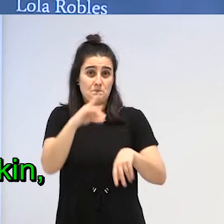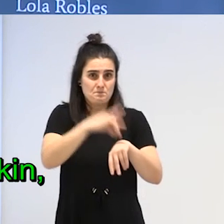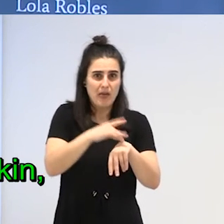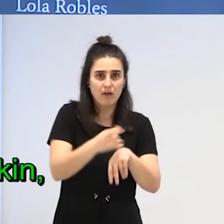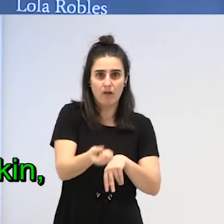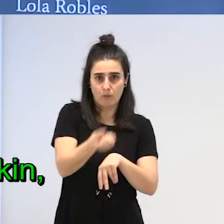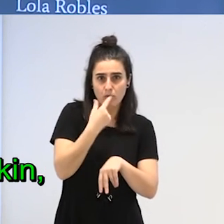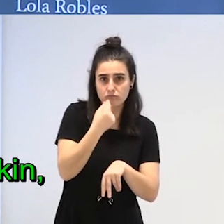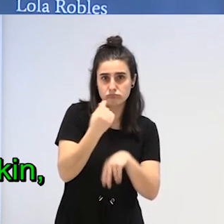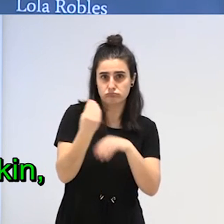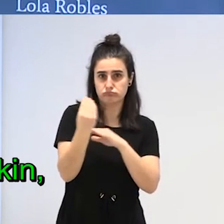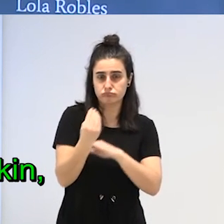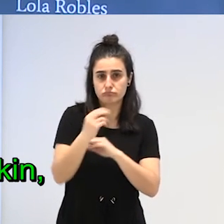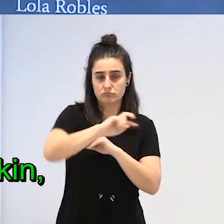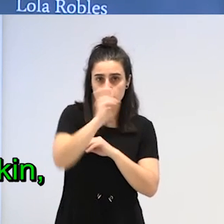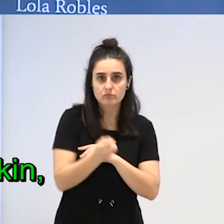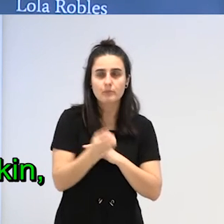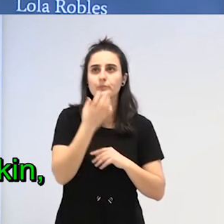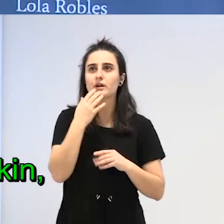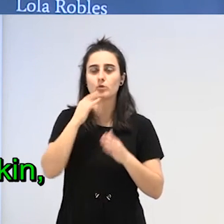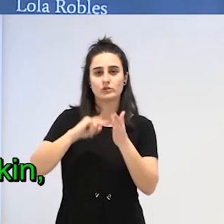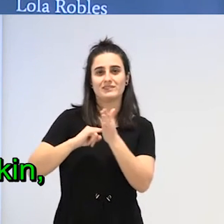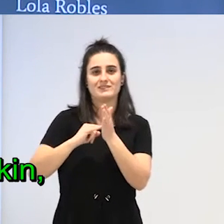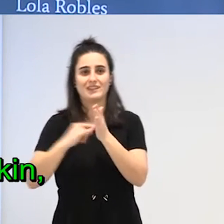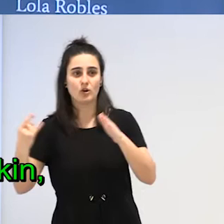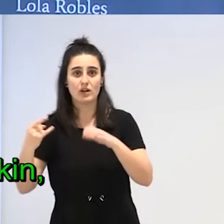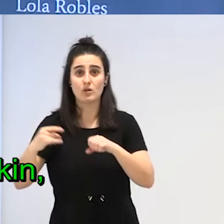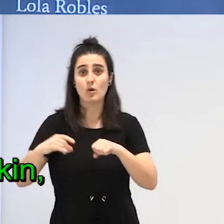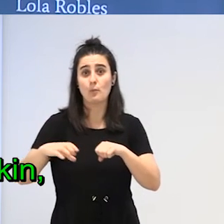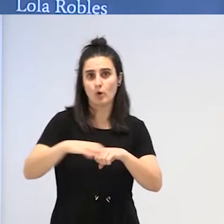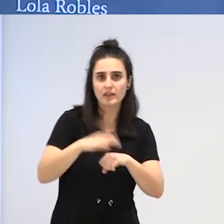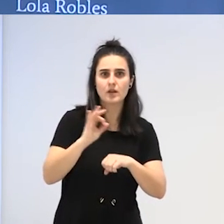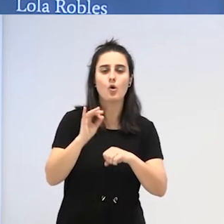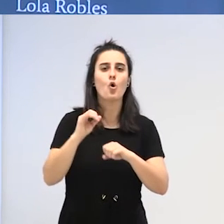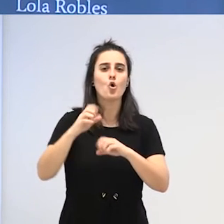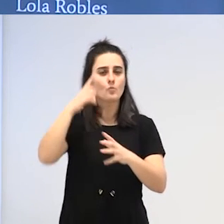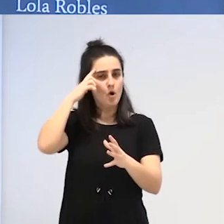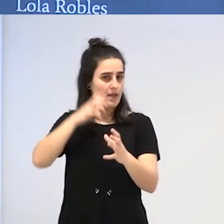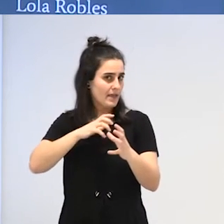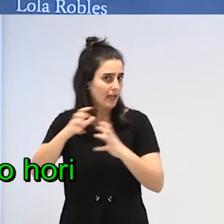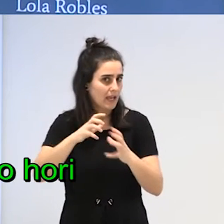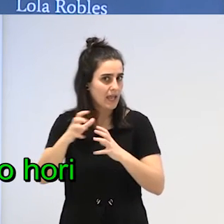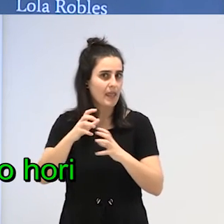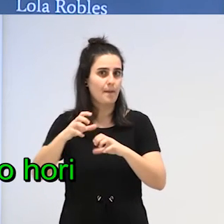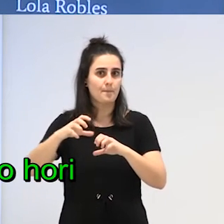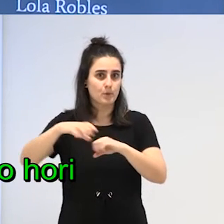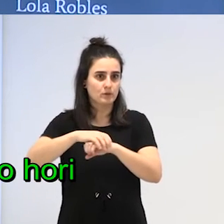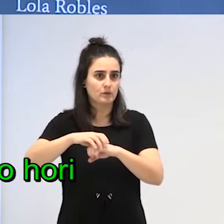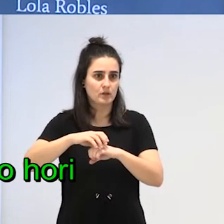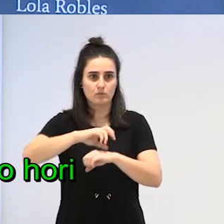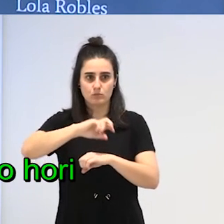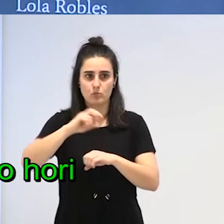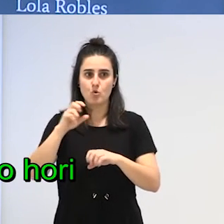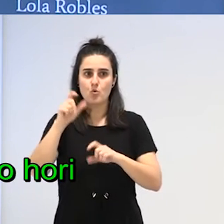eta adibidez ba, teknologia protesikoekin, ingeniaritza genetikoarekin, eugenesiarekin.